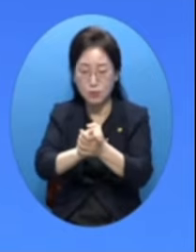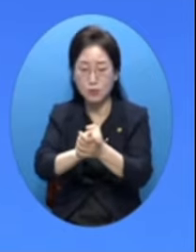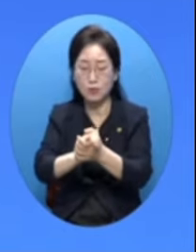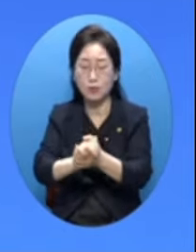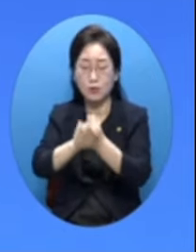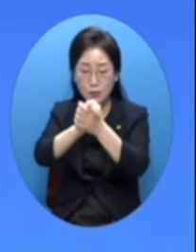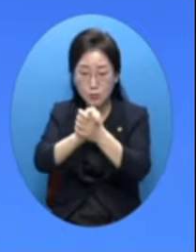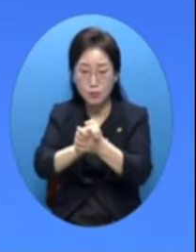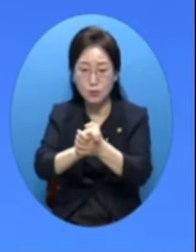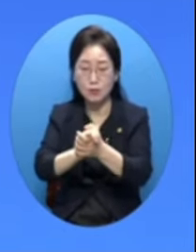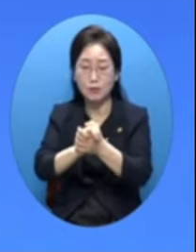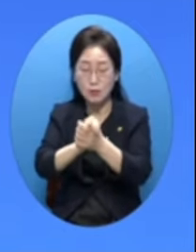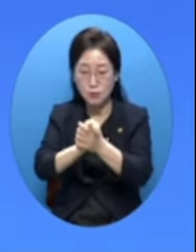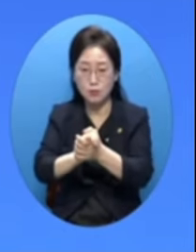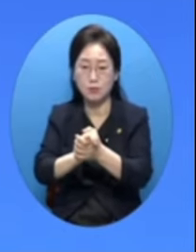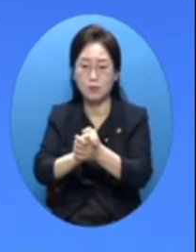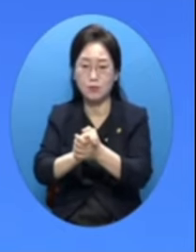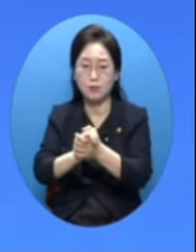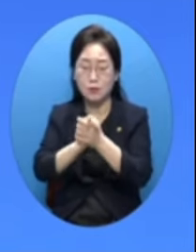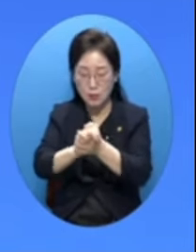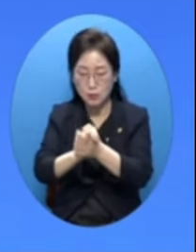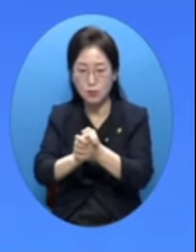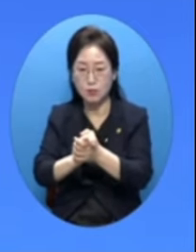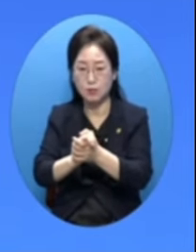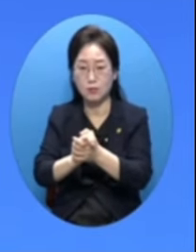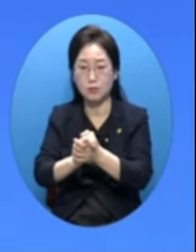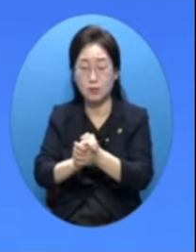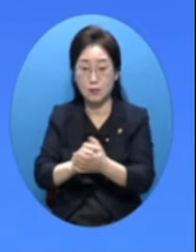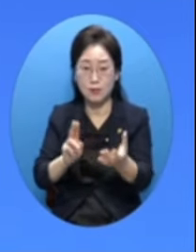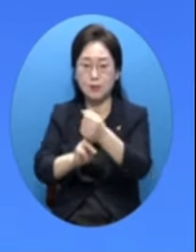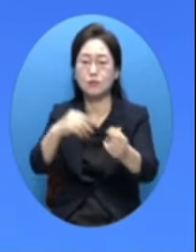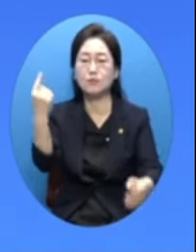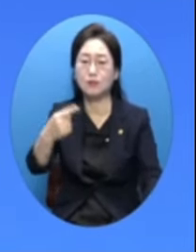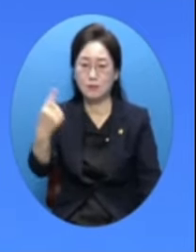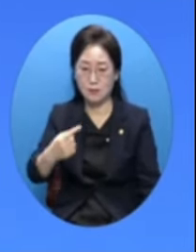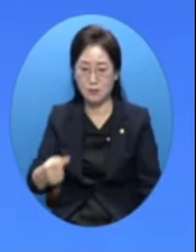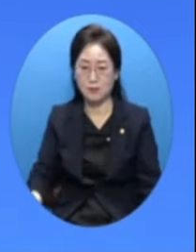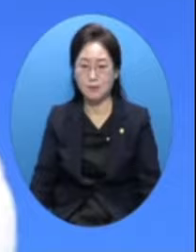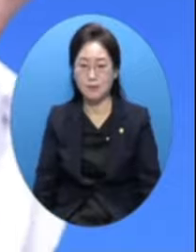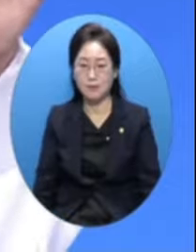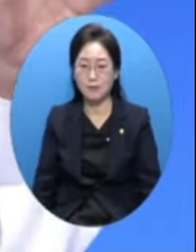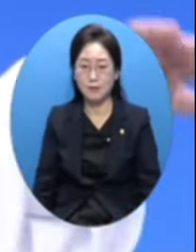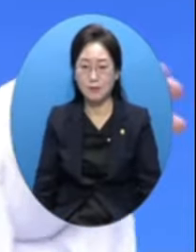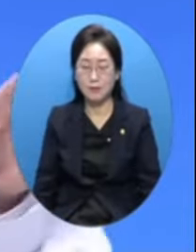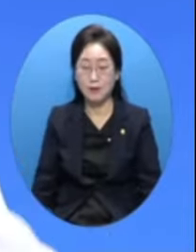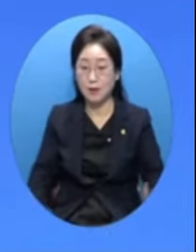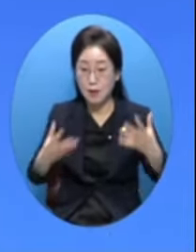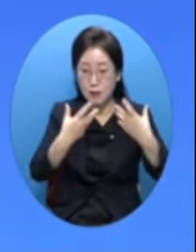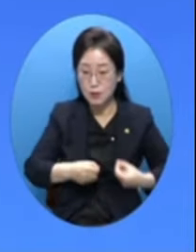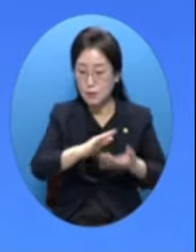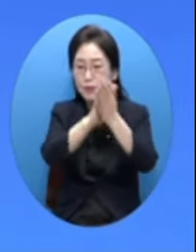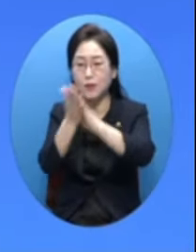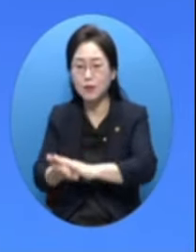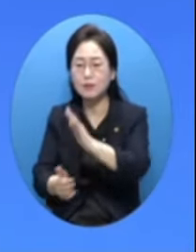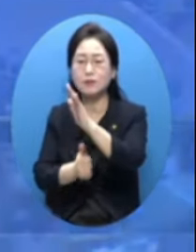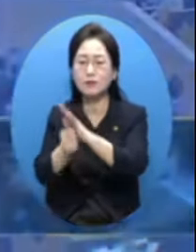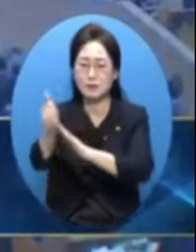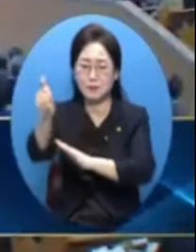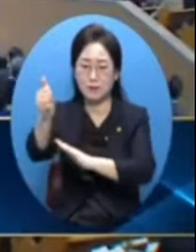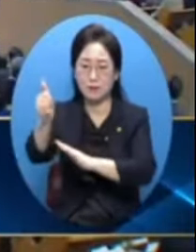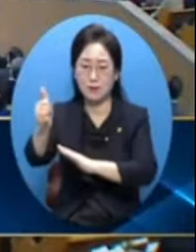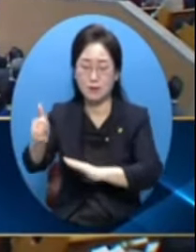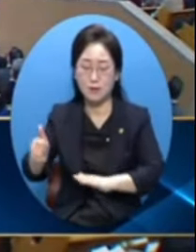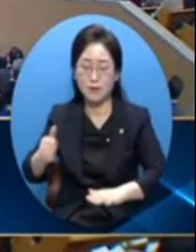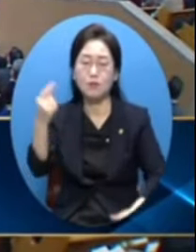또 기도하고 또 기도하고 또 기도하면 기적은 일어나는 것입니다. 절망이 반하여 희망으로